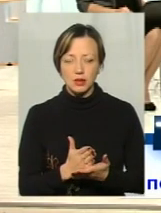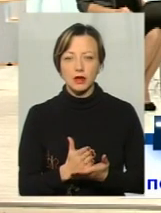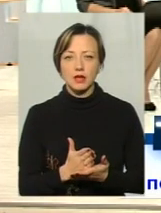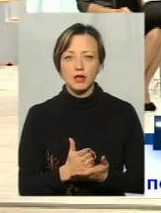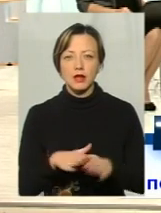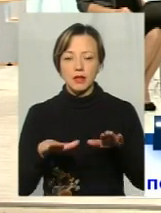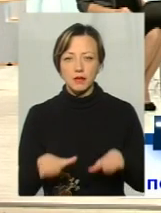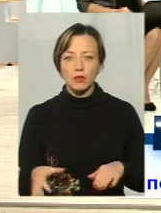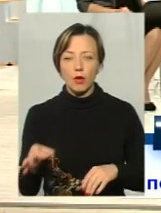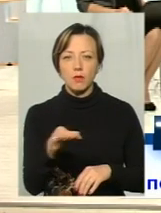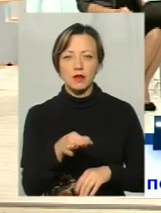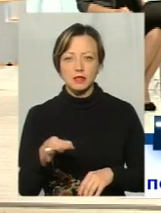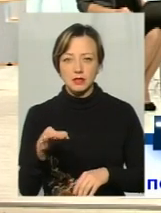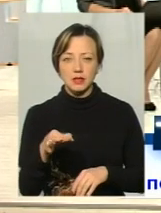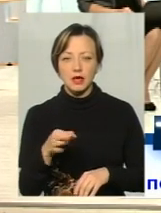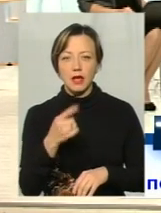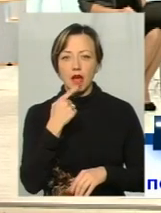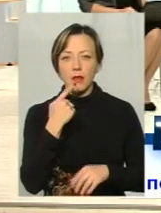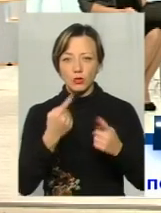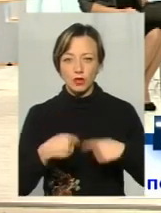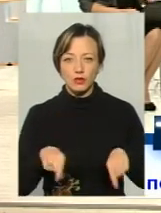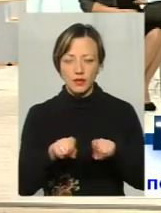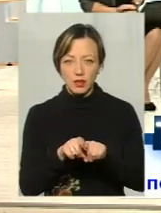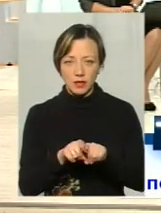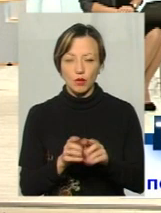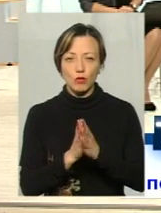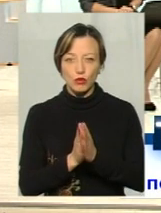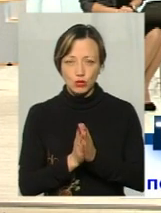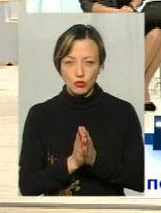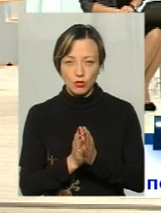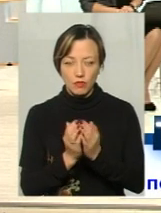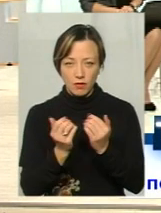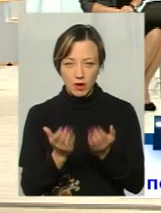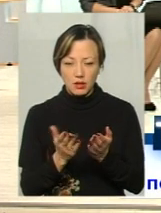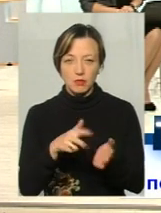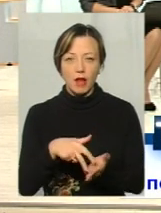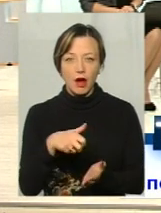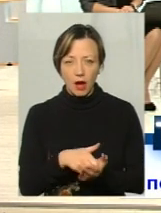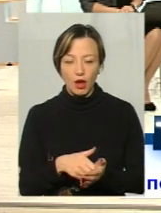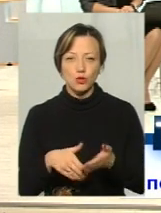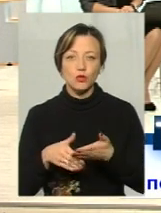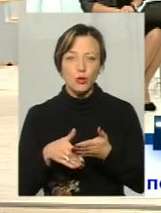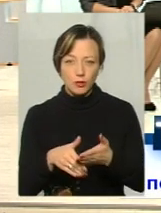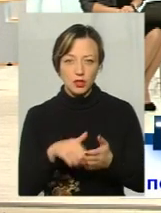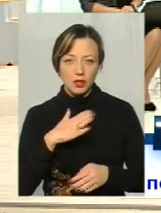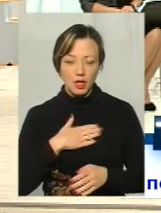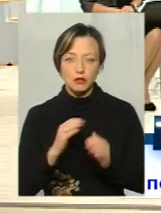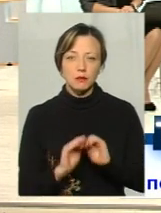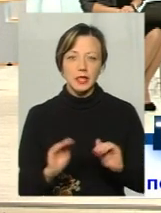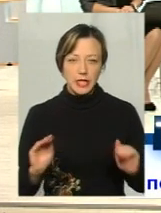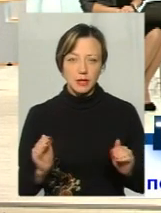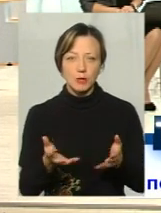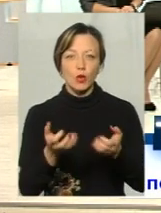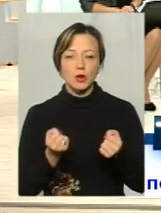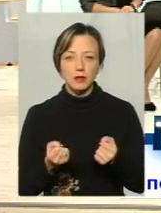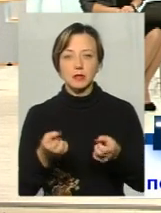міській обласній гематологічному відділенні. Прошу вас, благаю, допоможіть нашим діткам